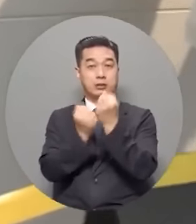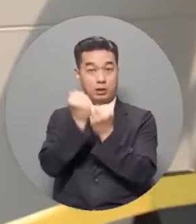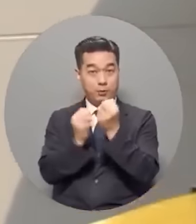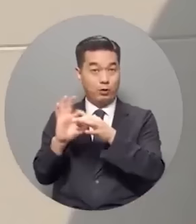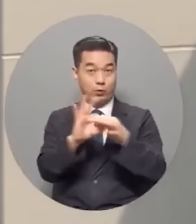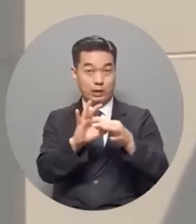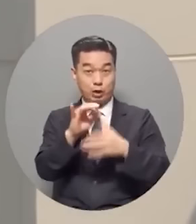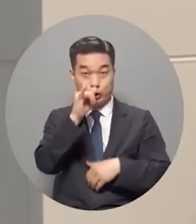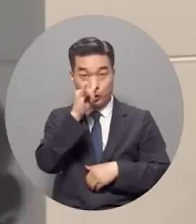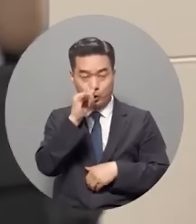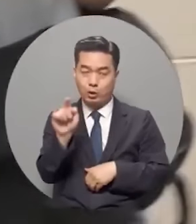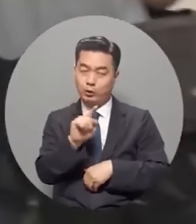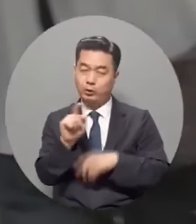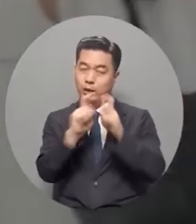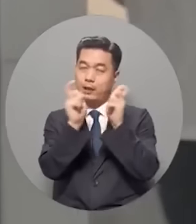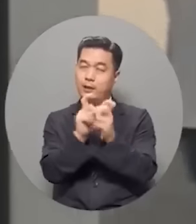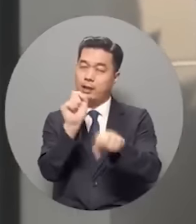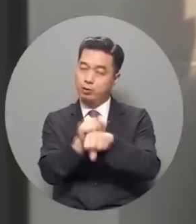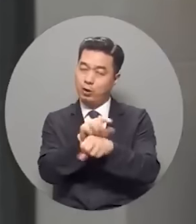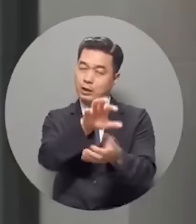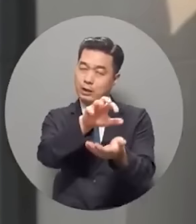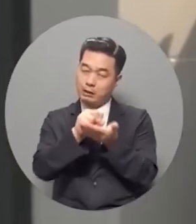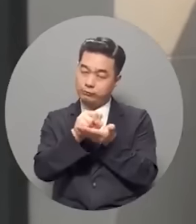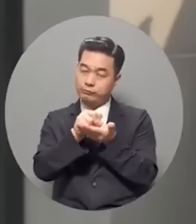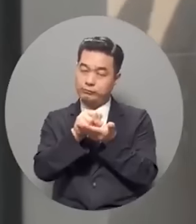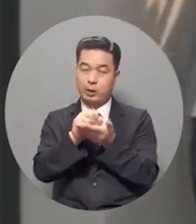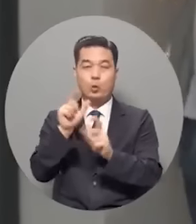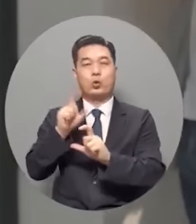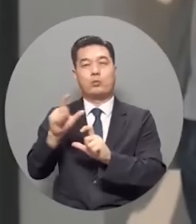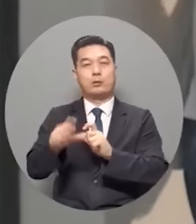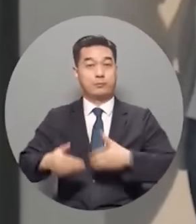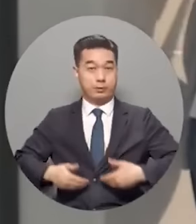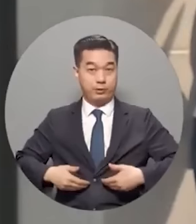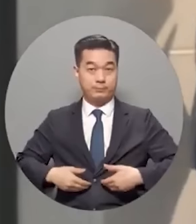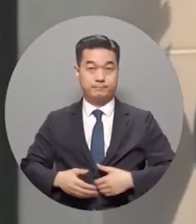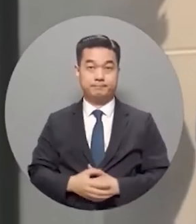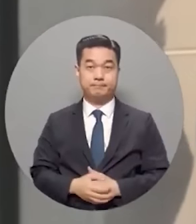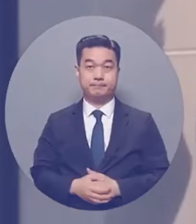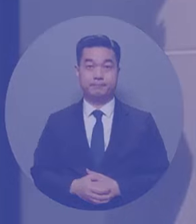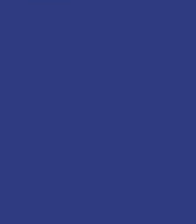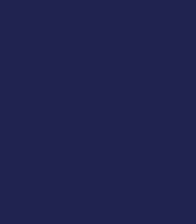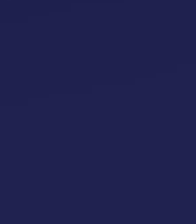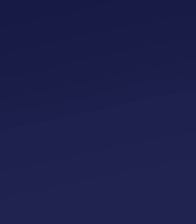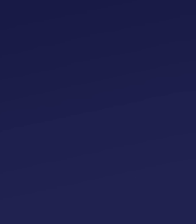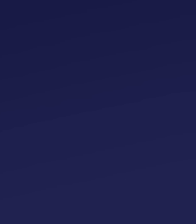K-POP만의 개성으로 정착시킬 수 있을지 고민이 필요해 보입니다. MBC 뉴스 문다영입니다.